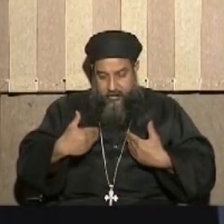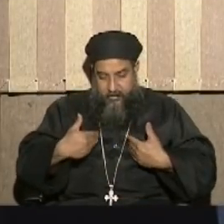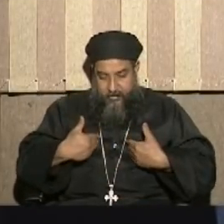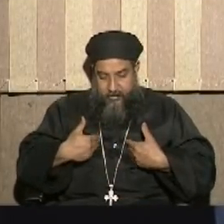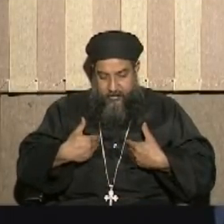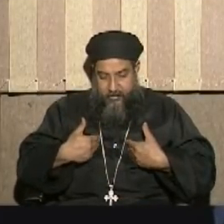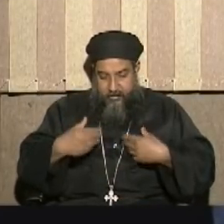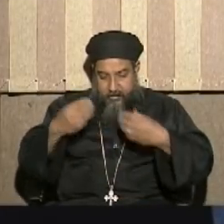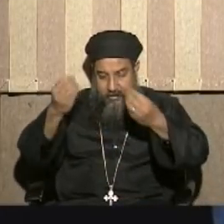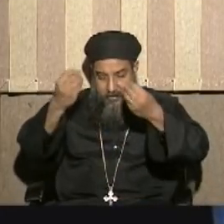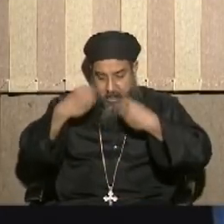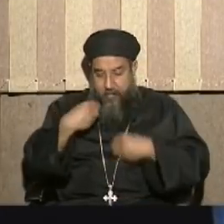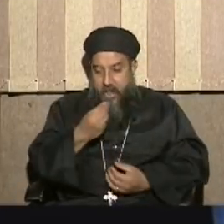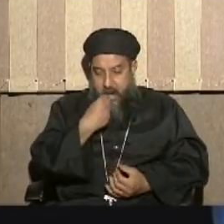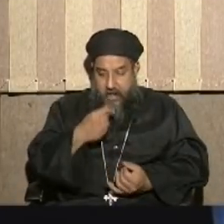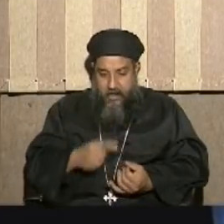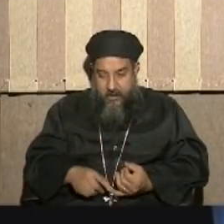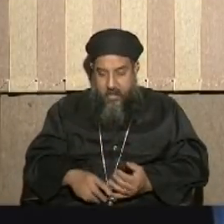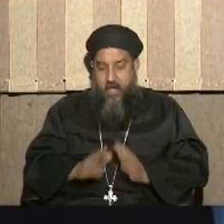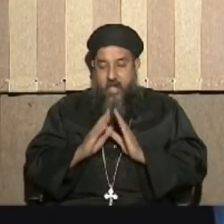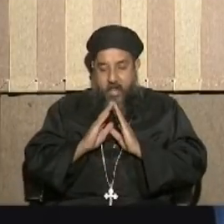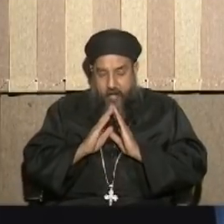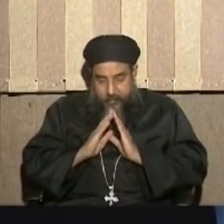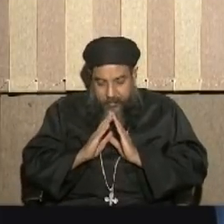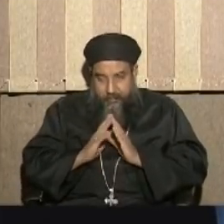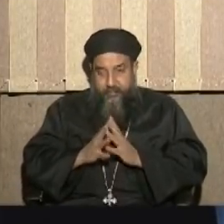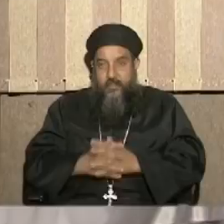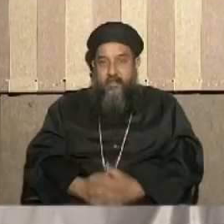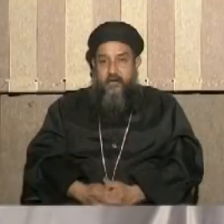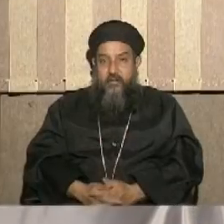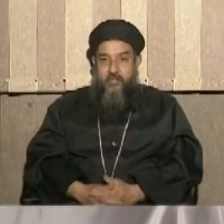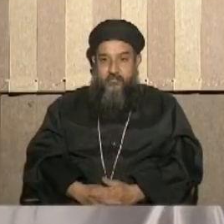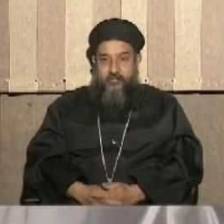وتعطي نعمتك لهذا الطعام. امين.